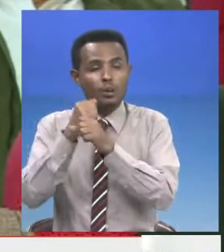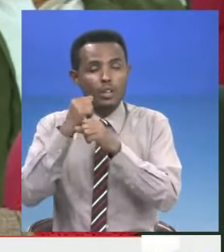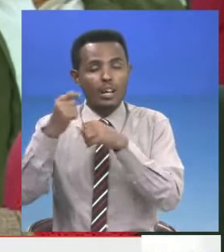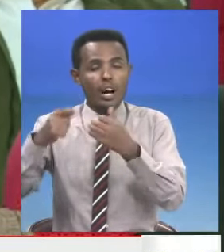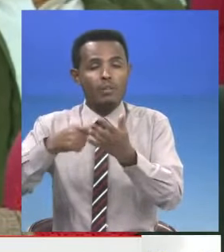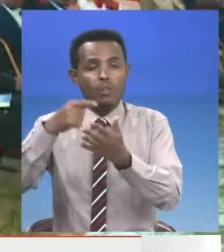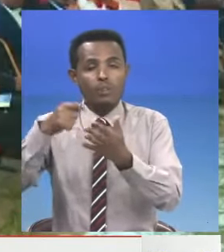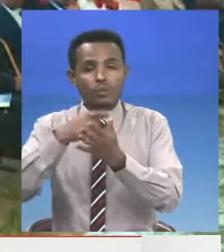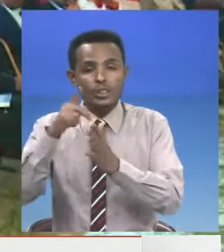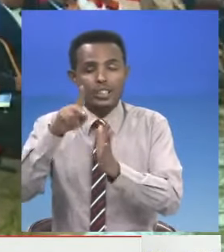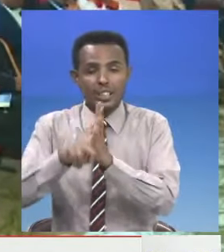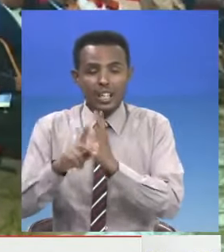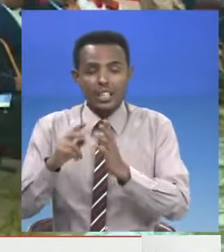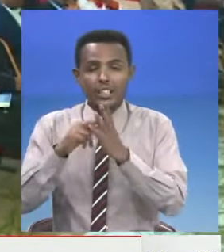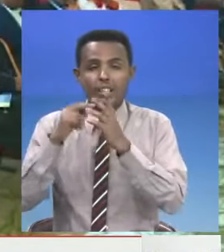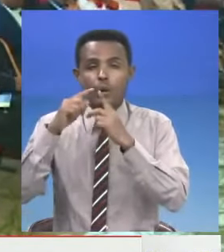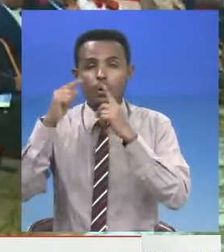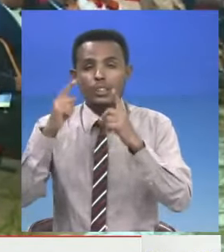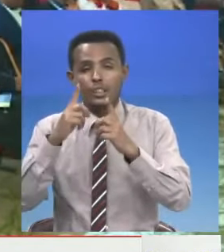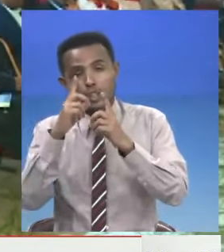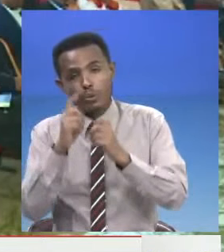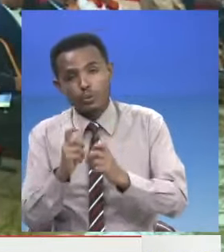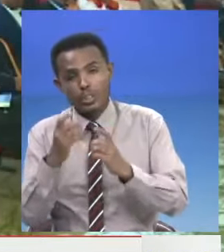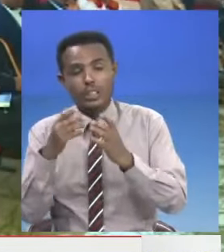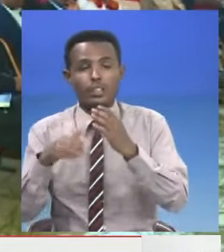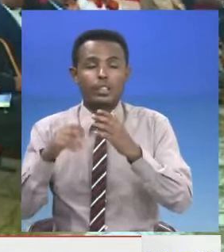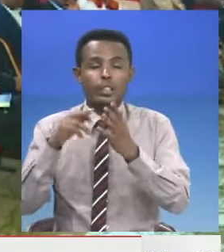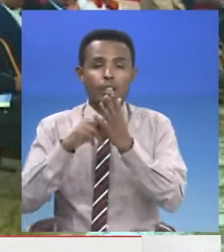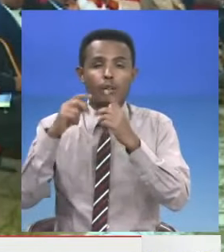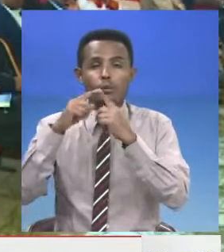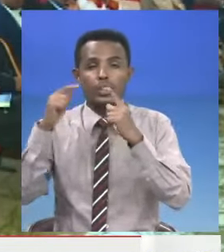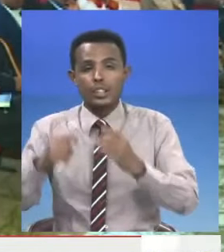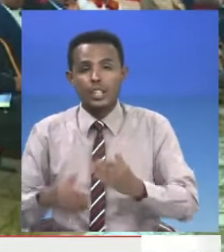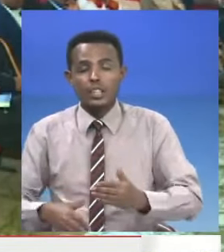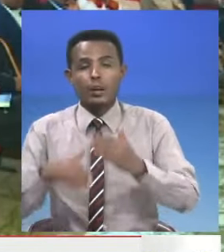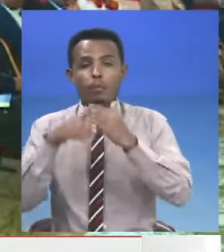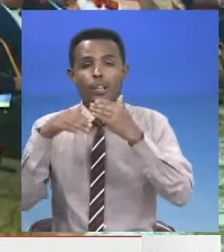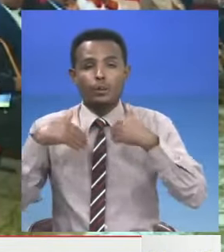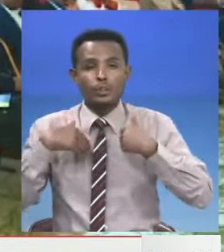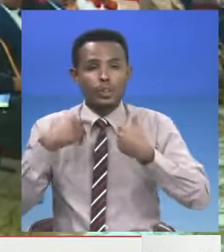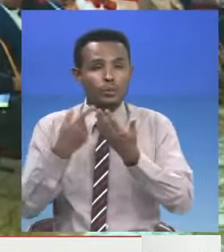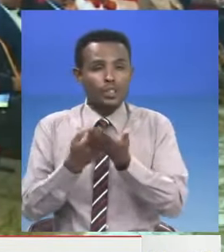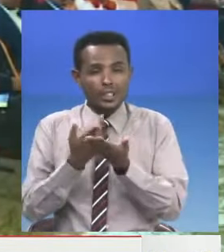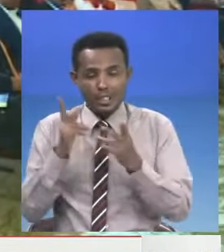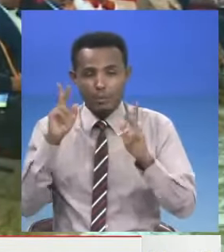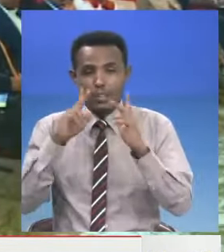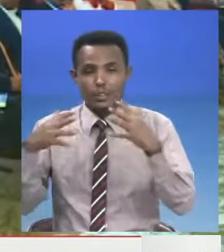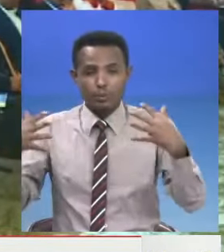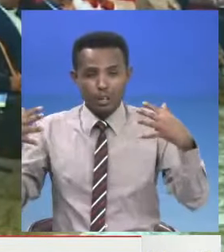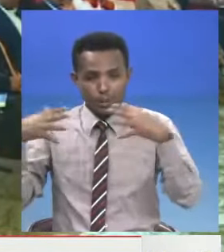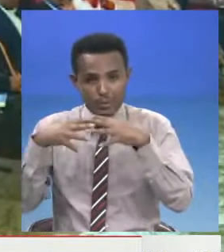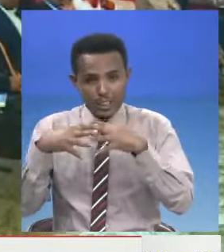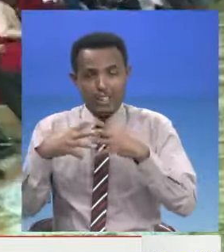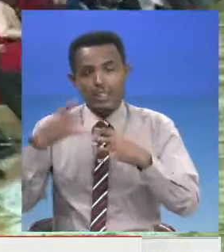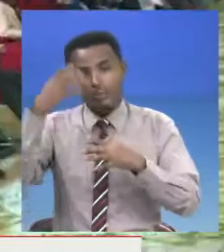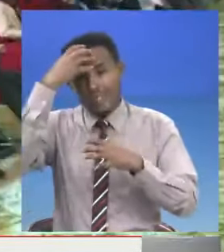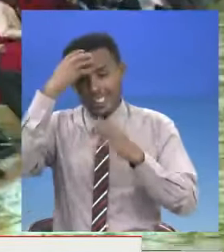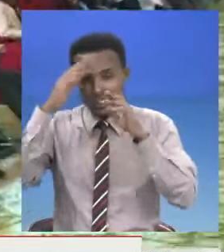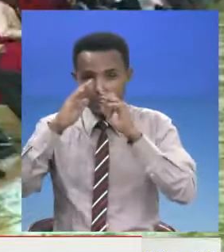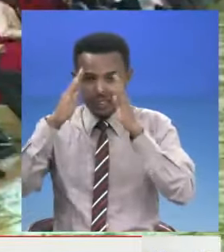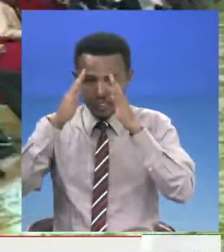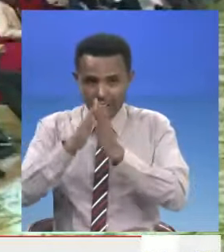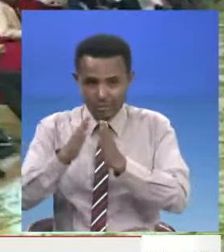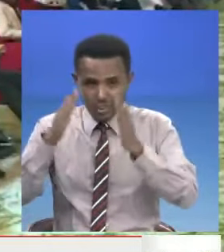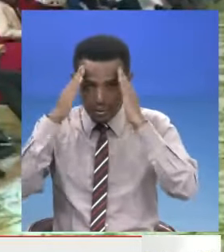አለ፣ ህገወጥ ተኩስ አለ፣ ህገወጥ ግንባታዎች ይኖራሉና እነዚህን ደግሞ ከህብረተሰቡ ጋር በመቀናጀት መንግስትም ሰፊ ትኩረት ሰጥቶ